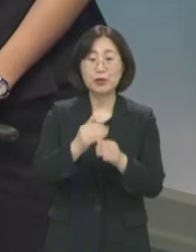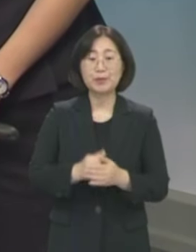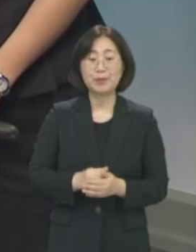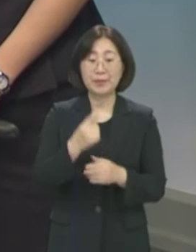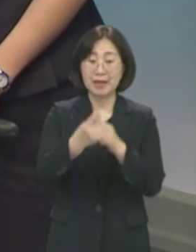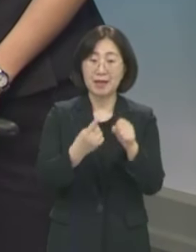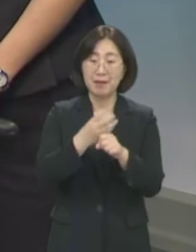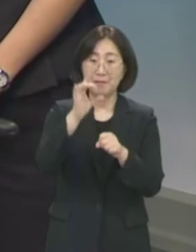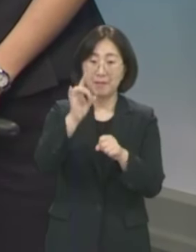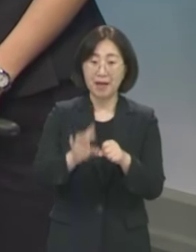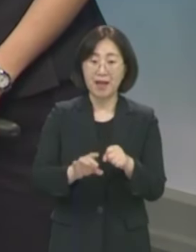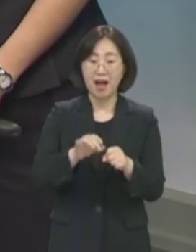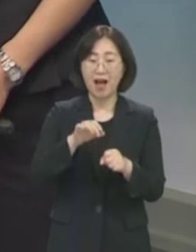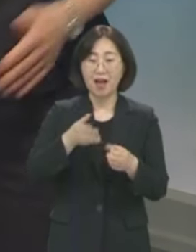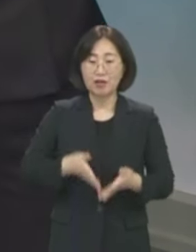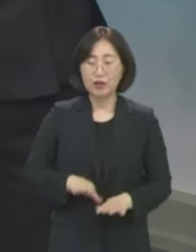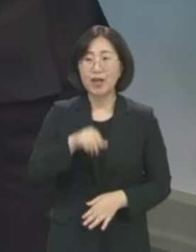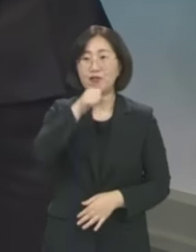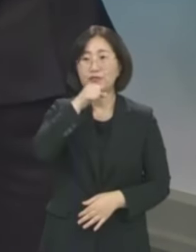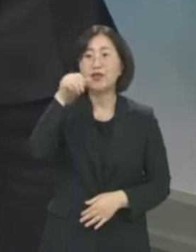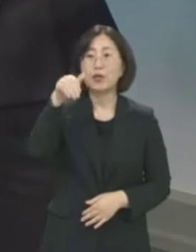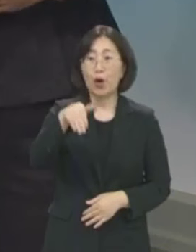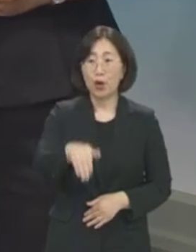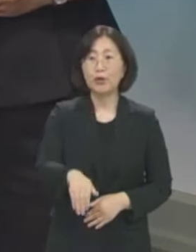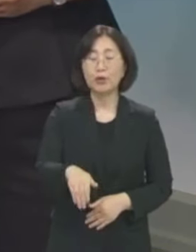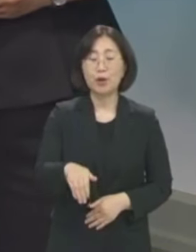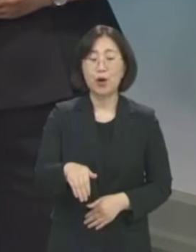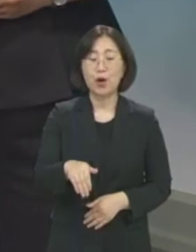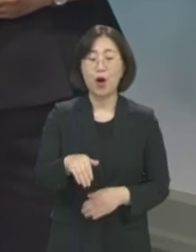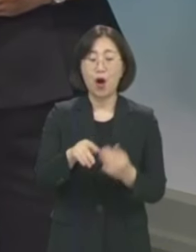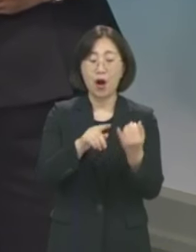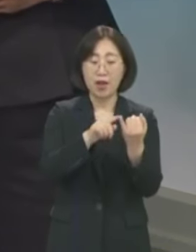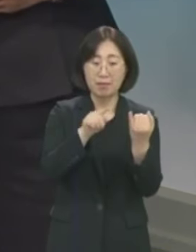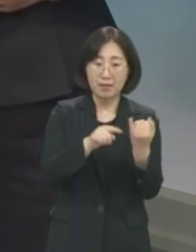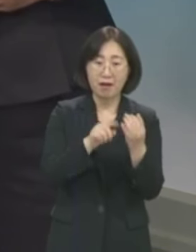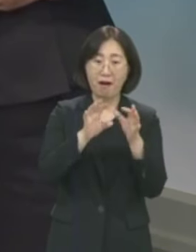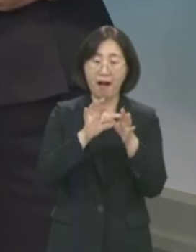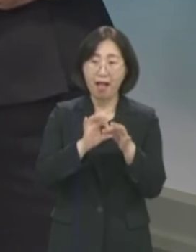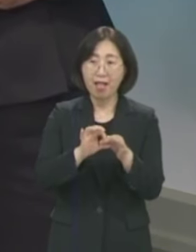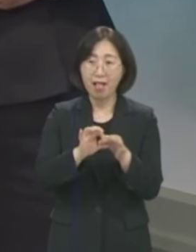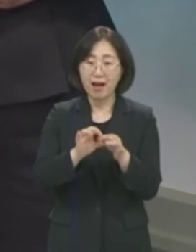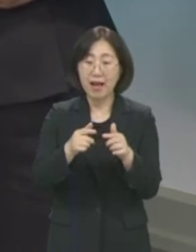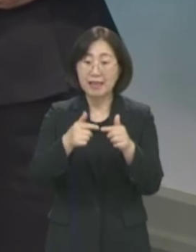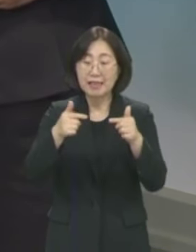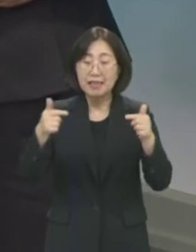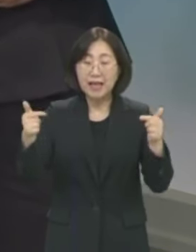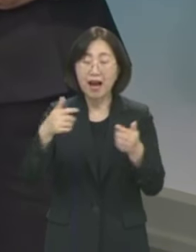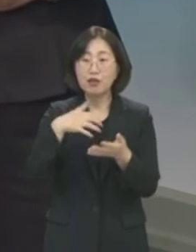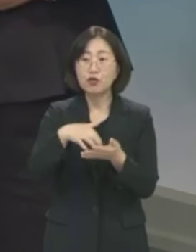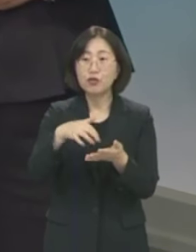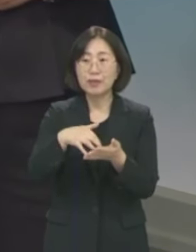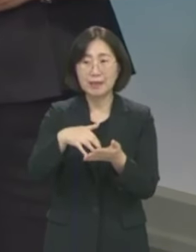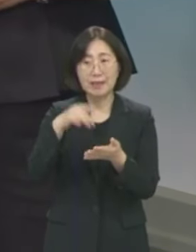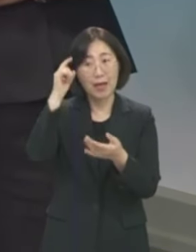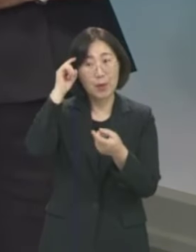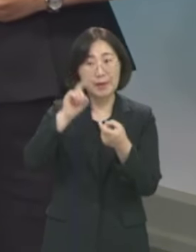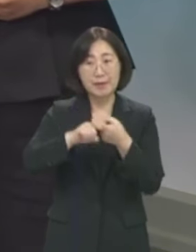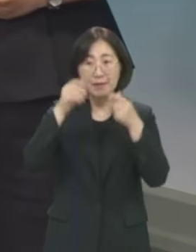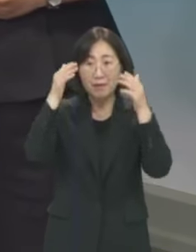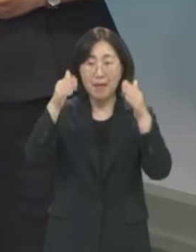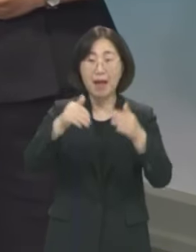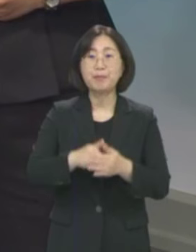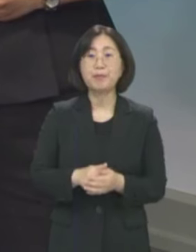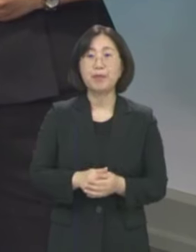해마다 출산율이 떨어지는 상황에서 TJB는 임신과 관련해 증가하는 수치에 주목했습니다. 먼저 고위험